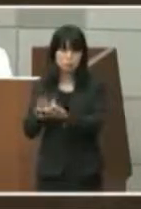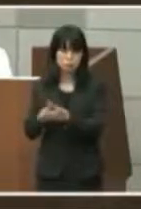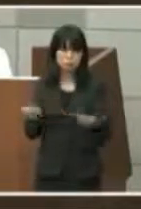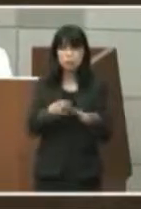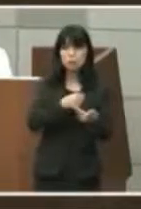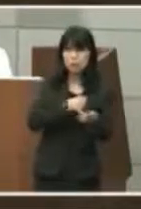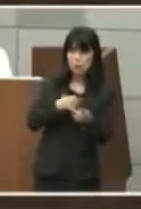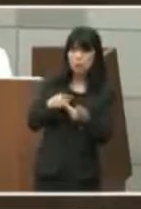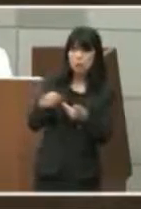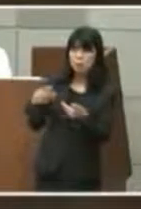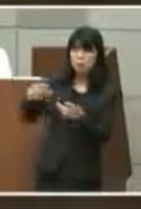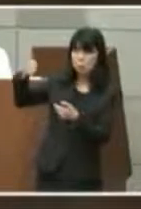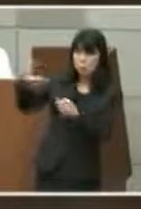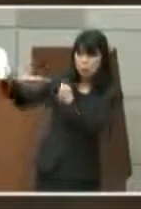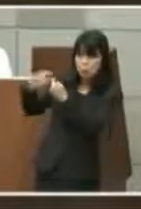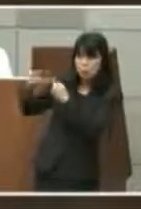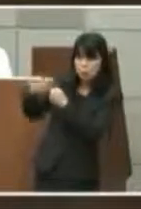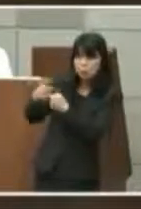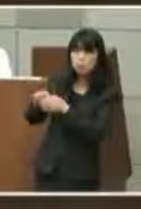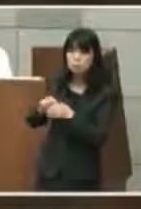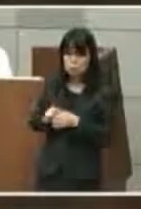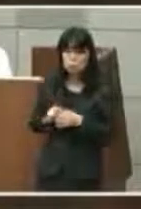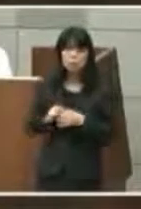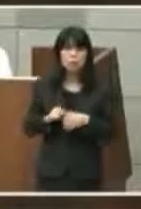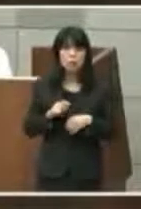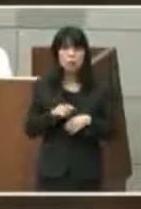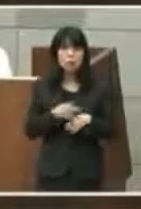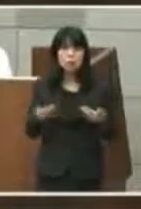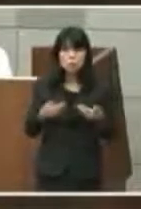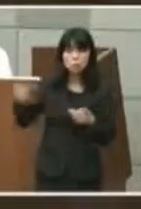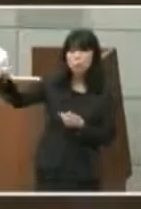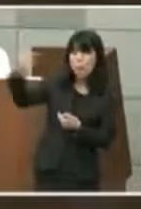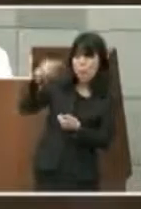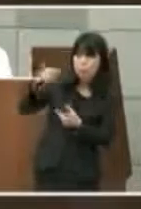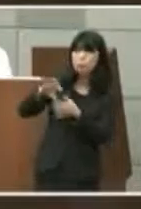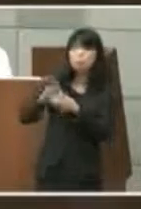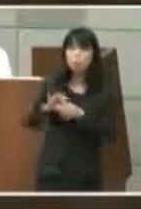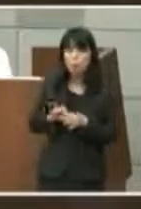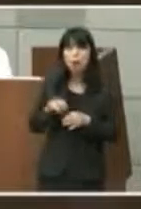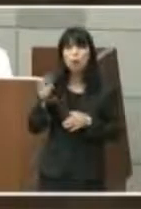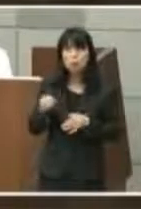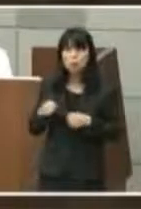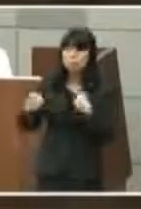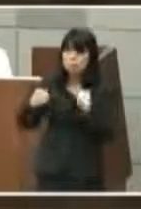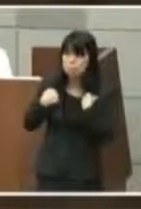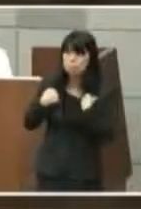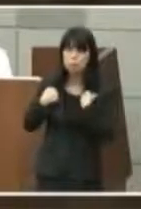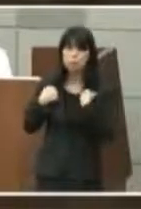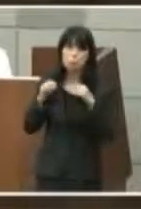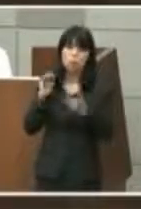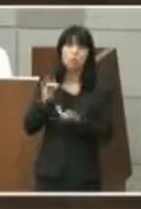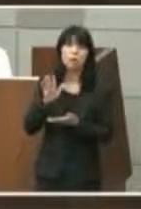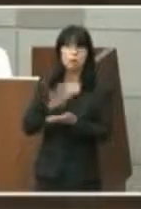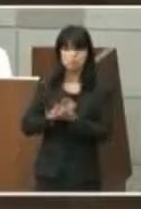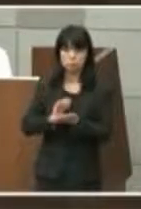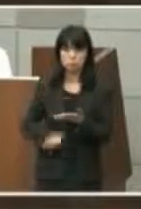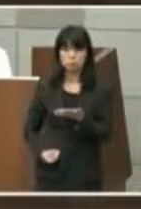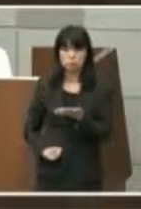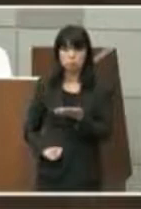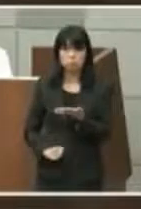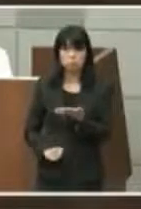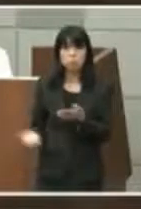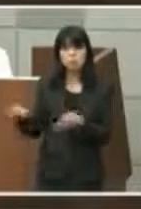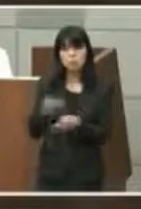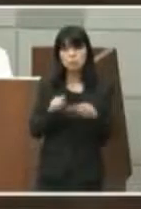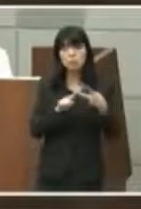市長の指揮監督権に基づき発せられる職務上の命令についてこれに服することとされております。